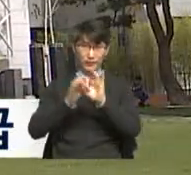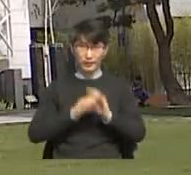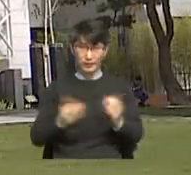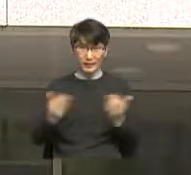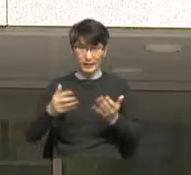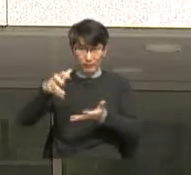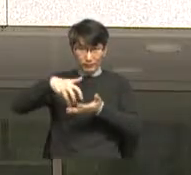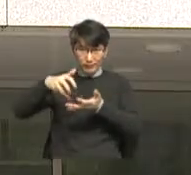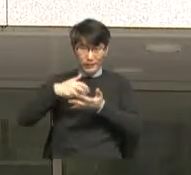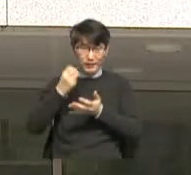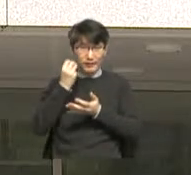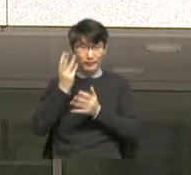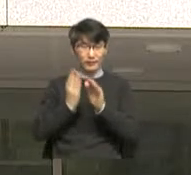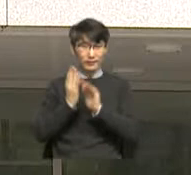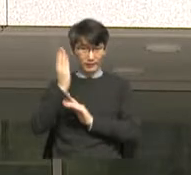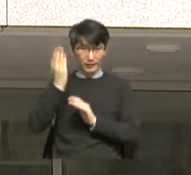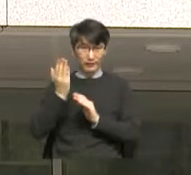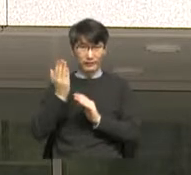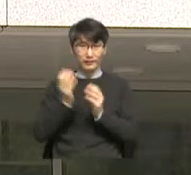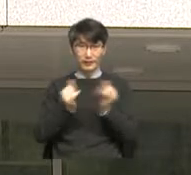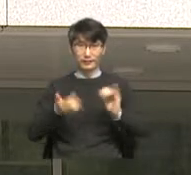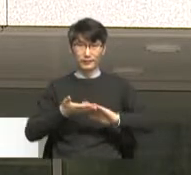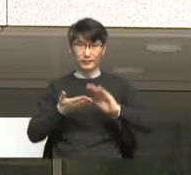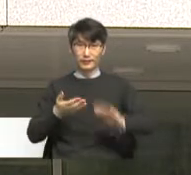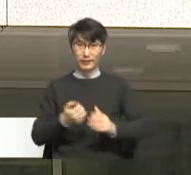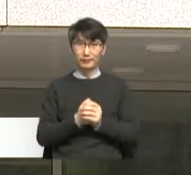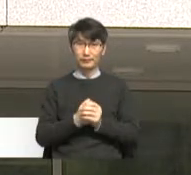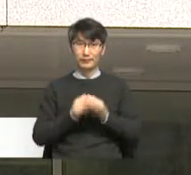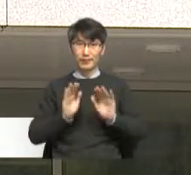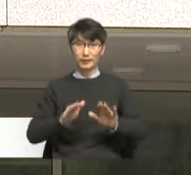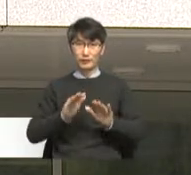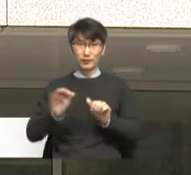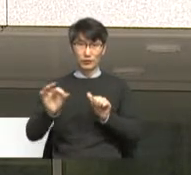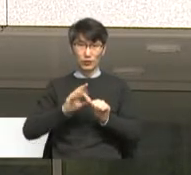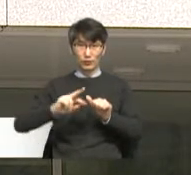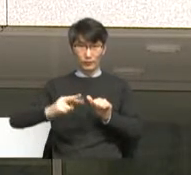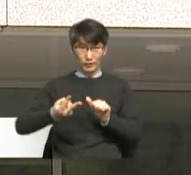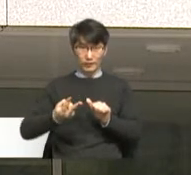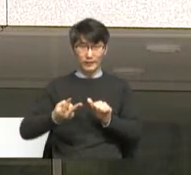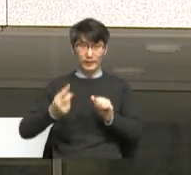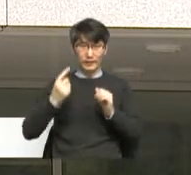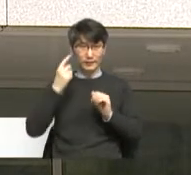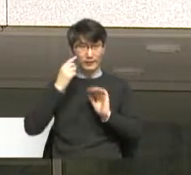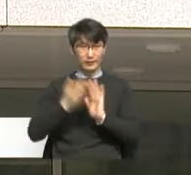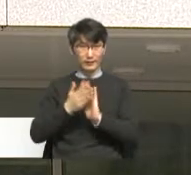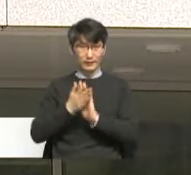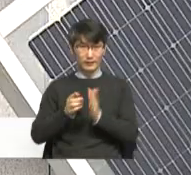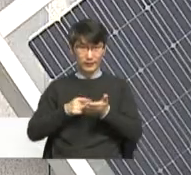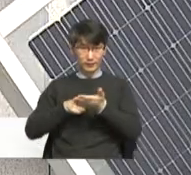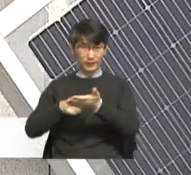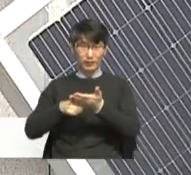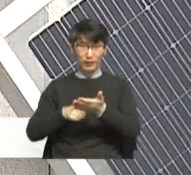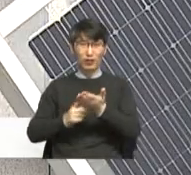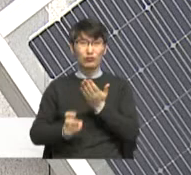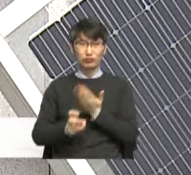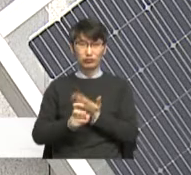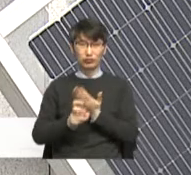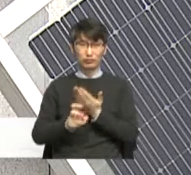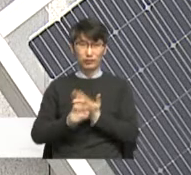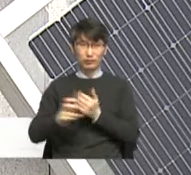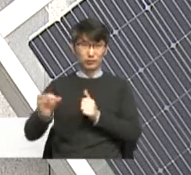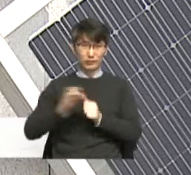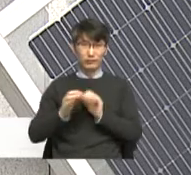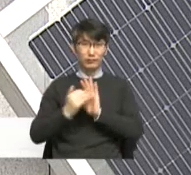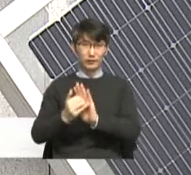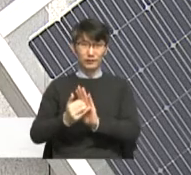근로소득이 3개월 이상 발생할 사람들입니다 이번 소득 변경 자진신고 사업은 복지 급여 부정 수급 을 막기 위한